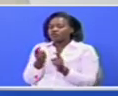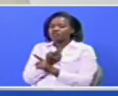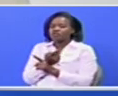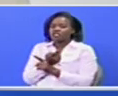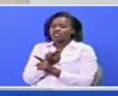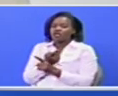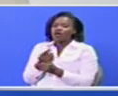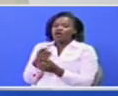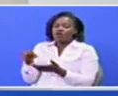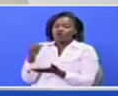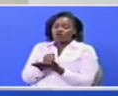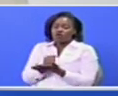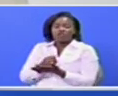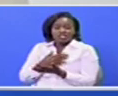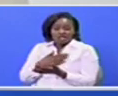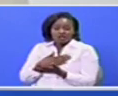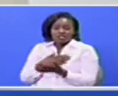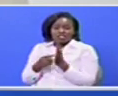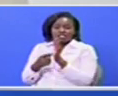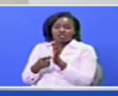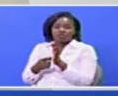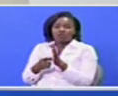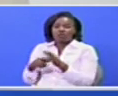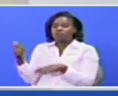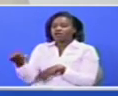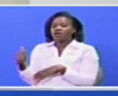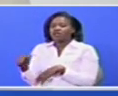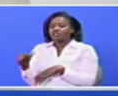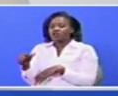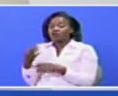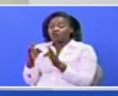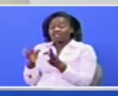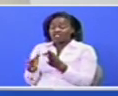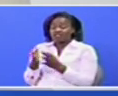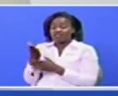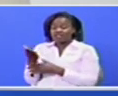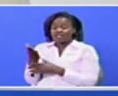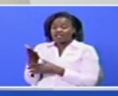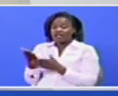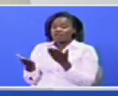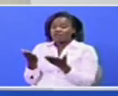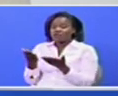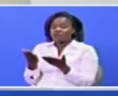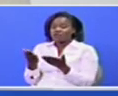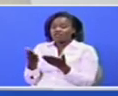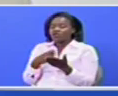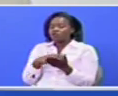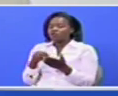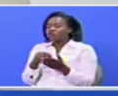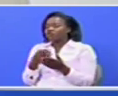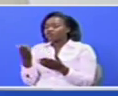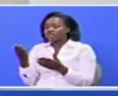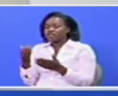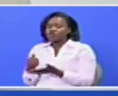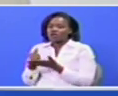ofisi yetu ama ile ya National Disaster Operation Center sijasikia kama mm-hmm. kuna maaliko official, lakini kama itakuwako tutaenda kusaidia kwa njia